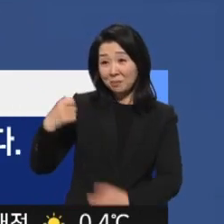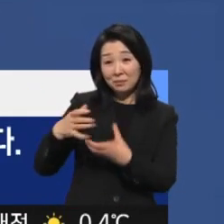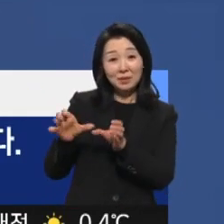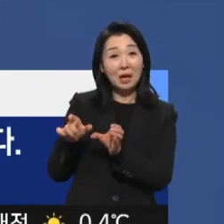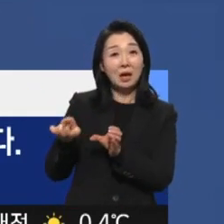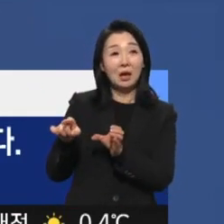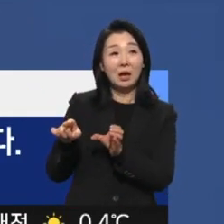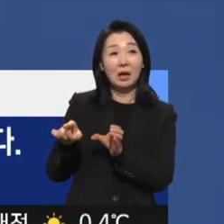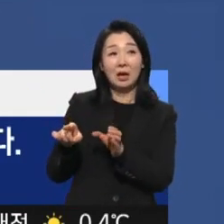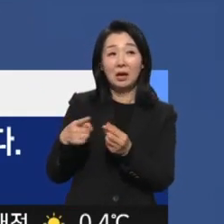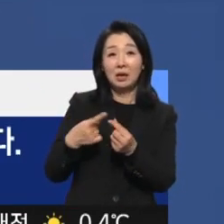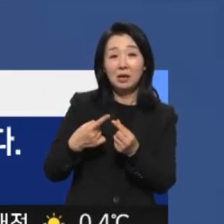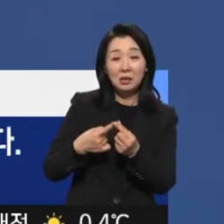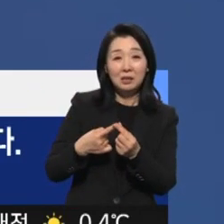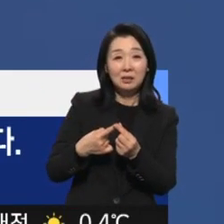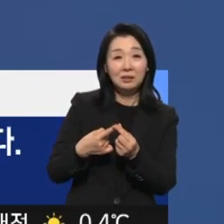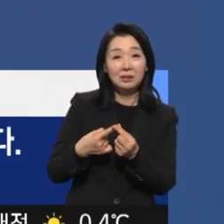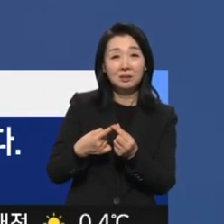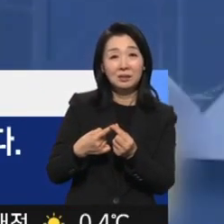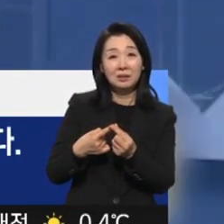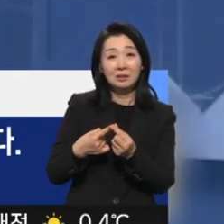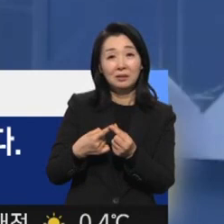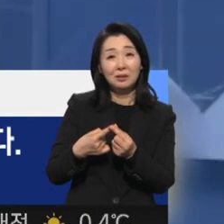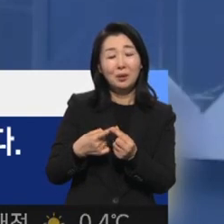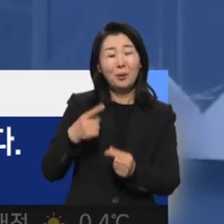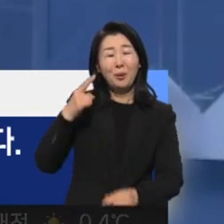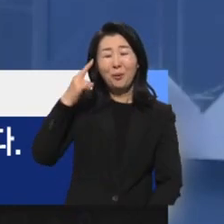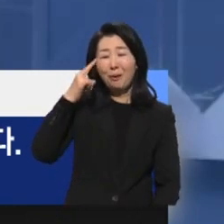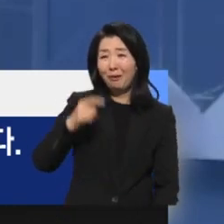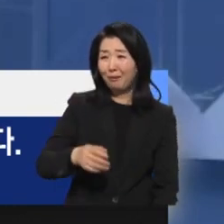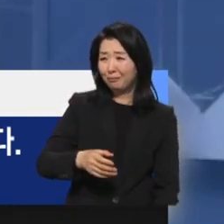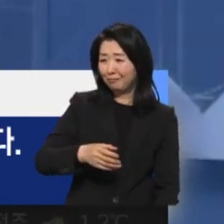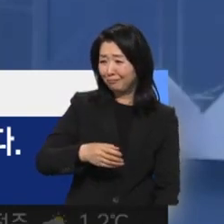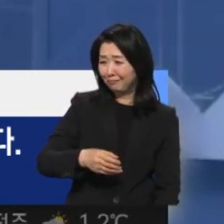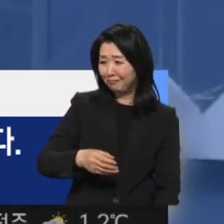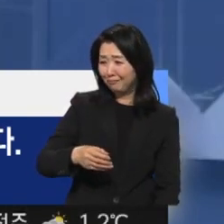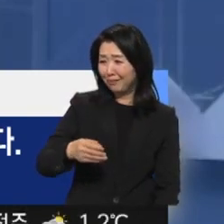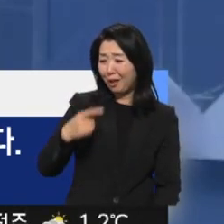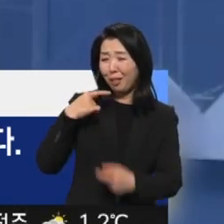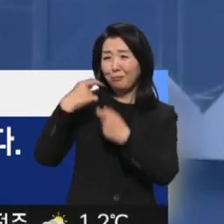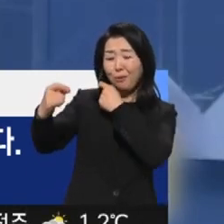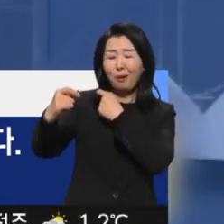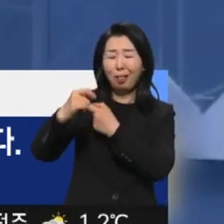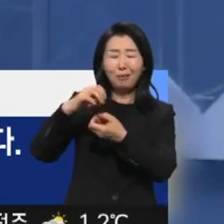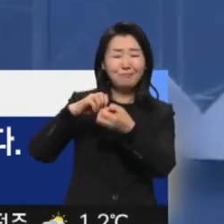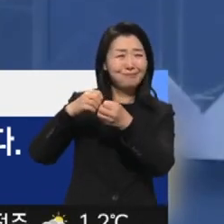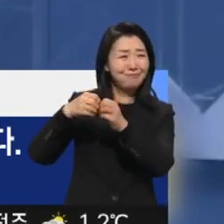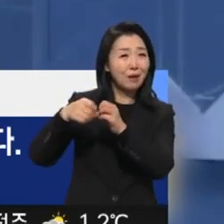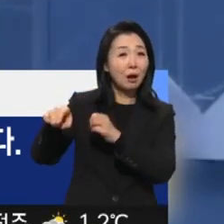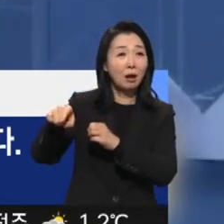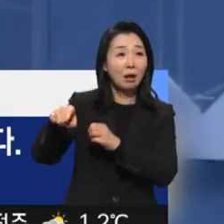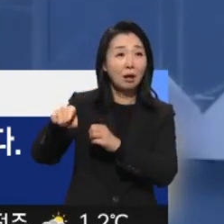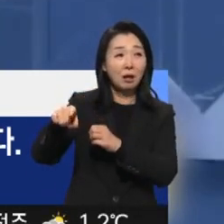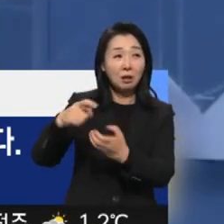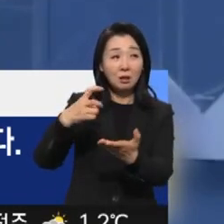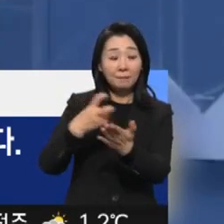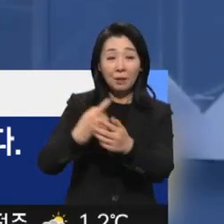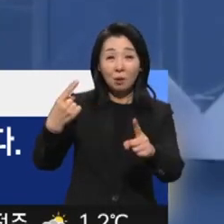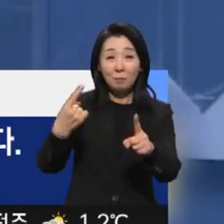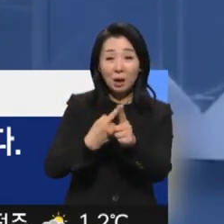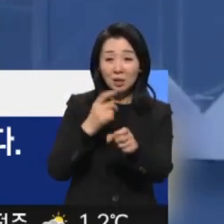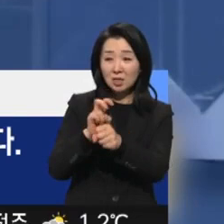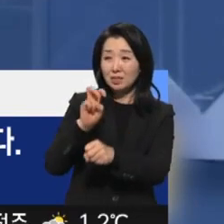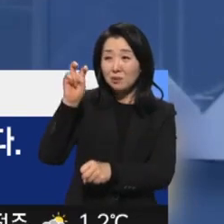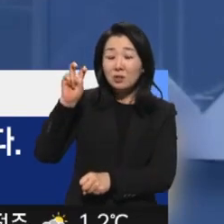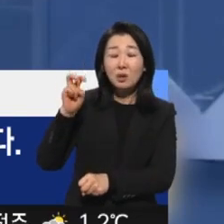당이 첫째 이게 갈수록 꼴보수 정당으로 지금 회귀하고 있다. 당규 고친 것도 20년 전에